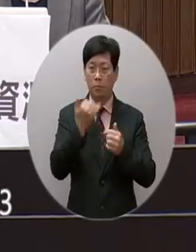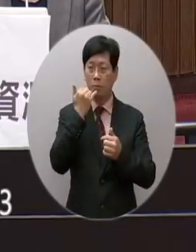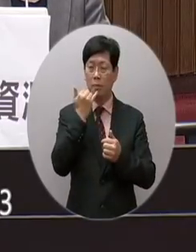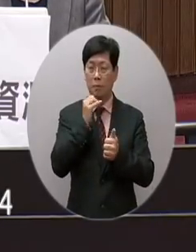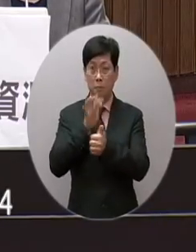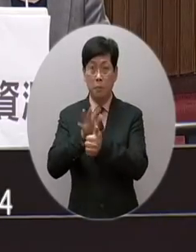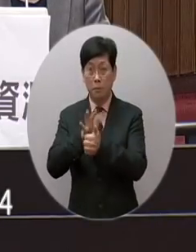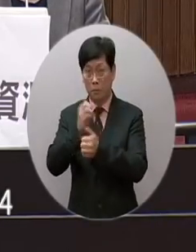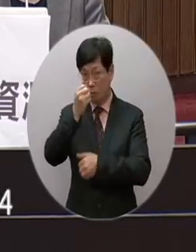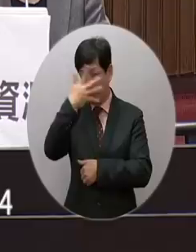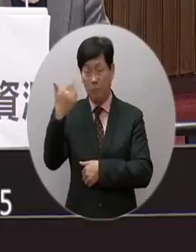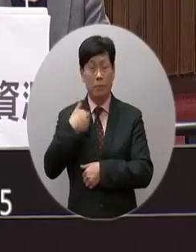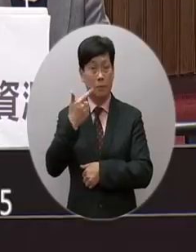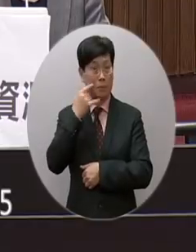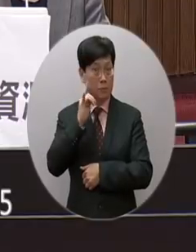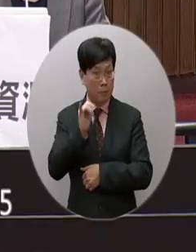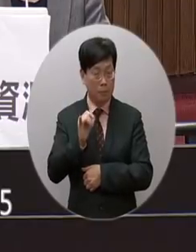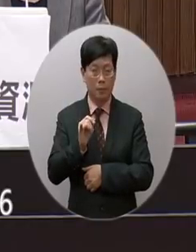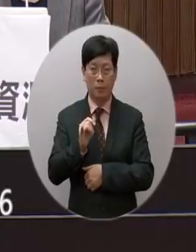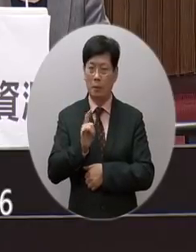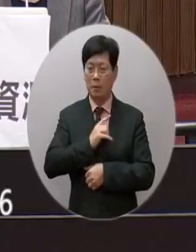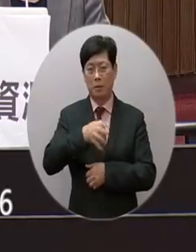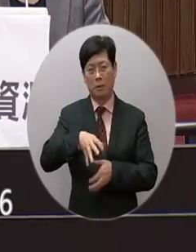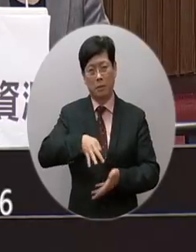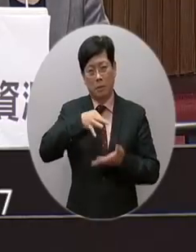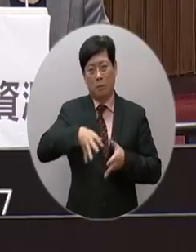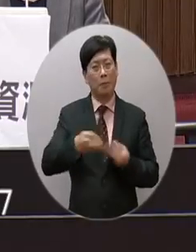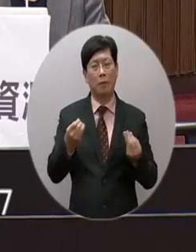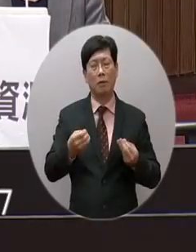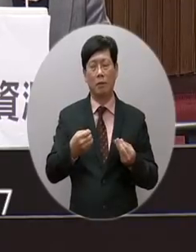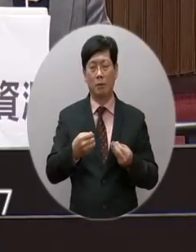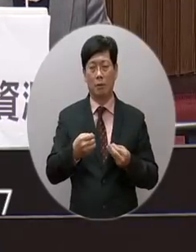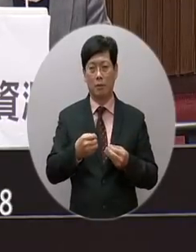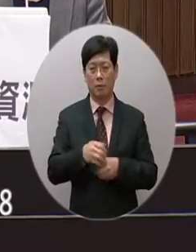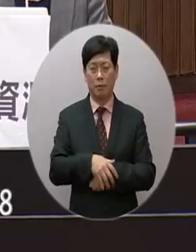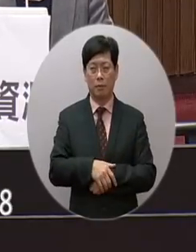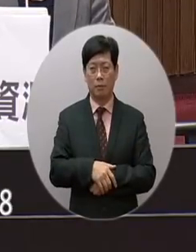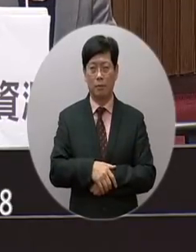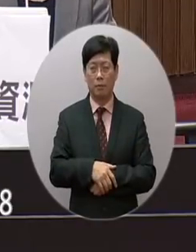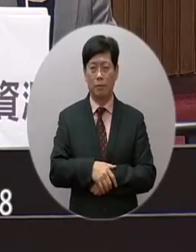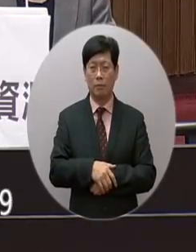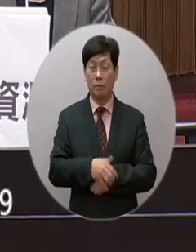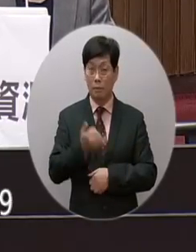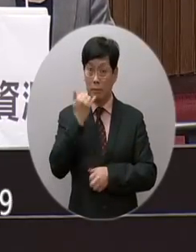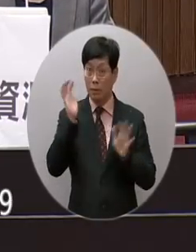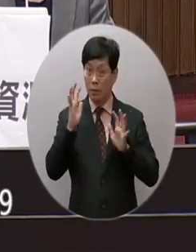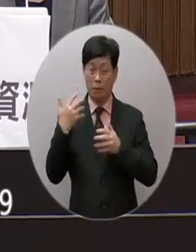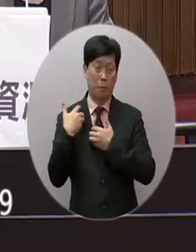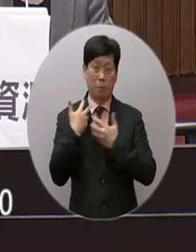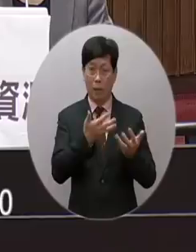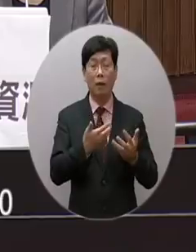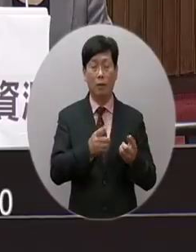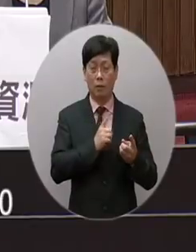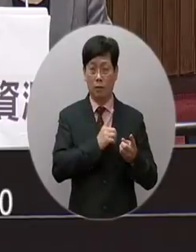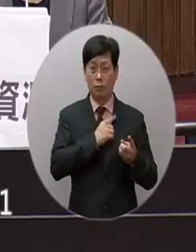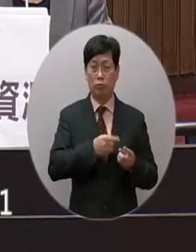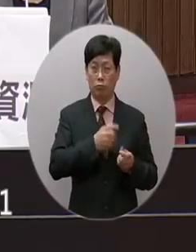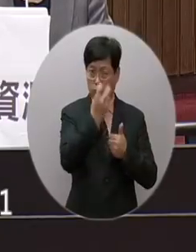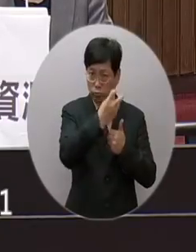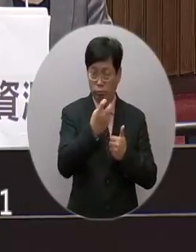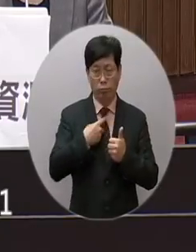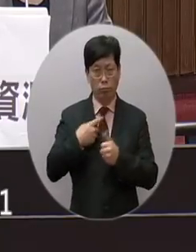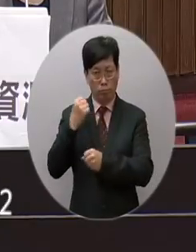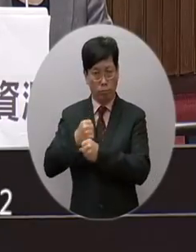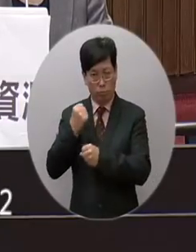些年轻的新手爸爸妈妈能够不用担心小朋友，那能够让他们能够无后顾之忧，能